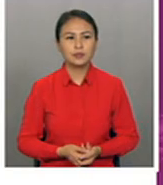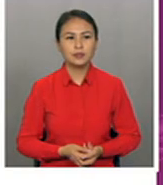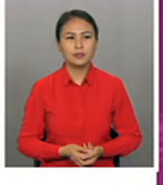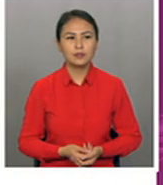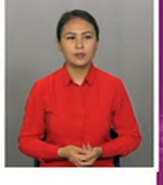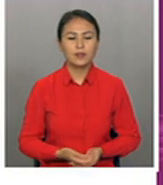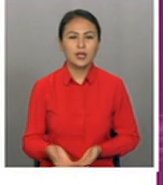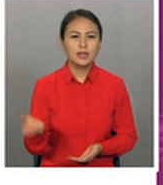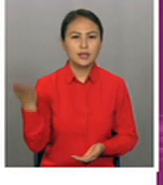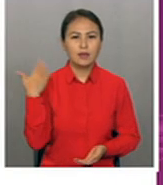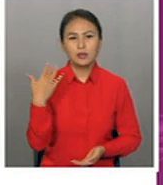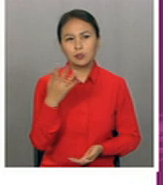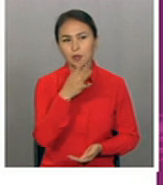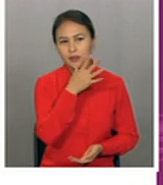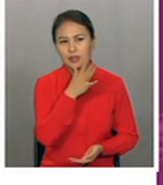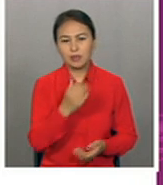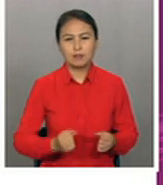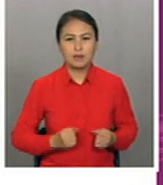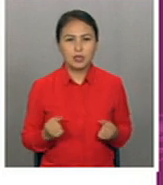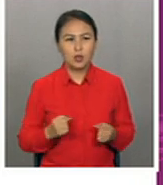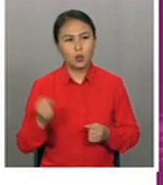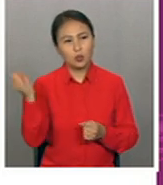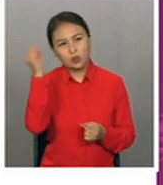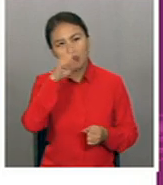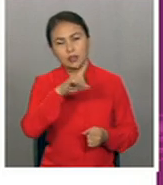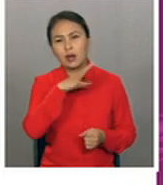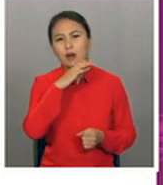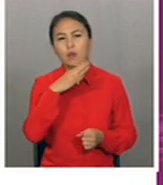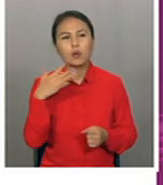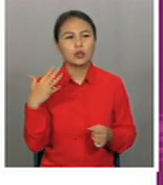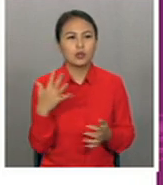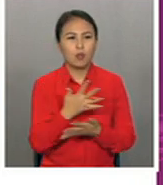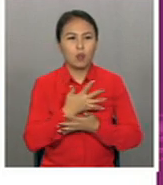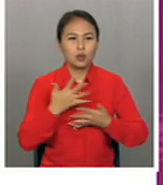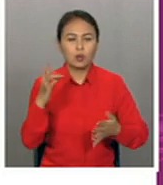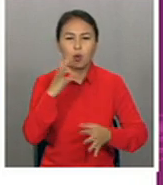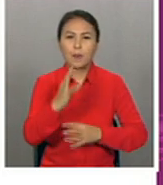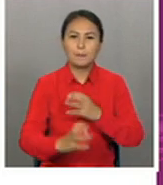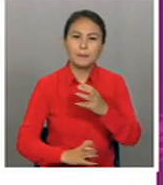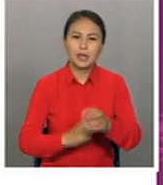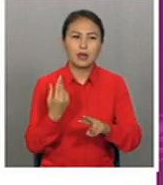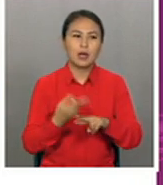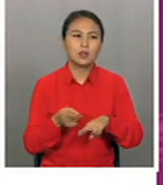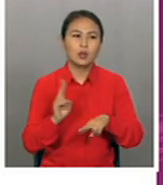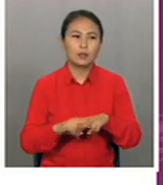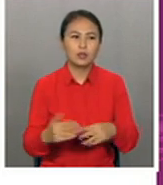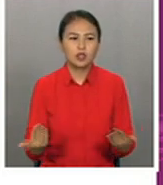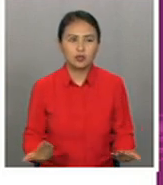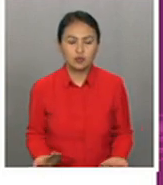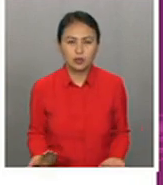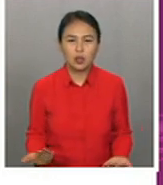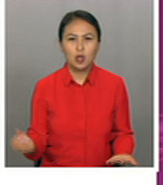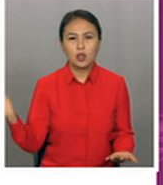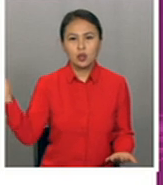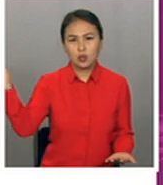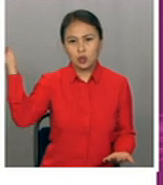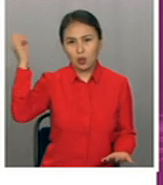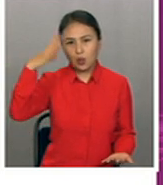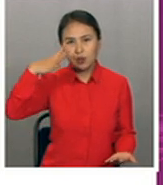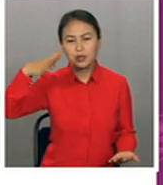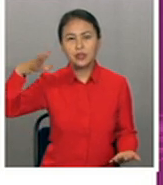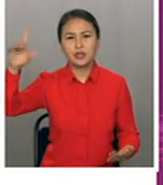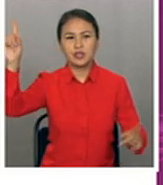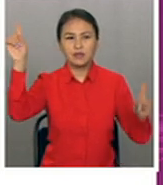С давних пор люди стремятся узнать как можно больше о мире, в котором живут. Солнце